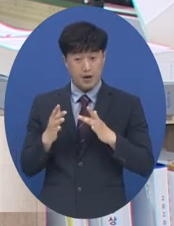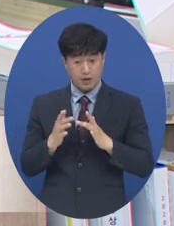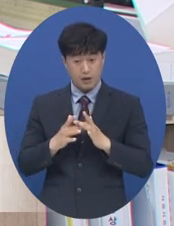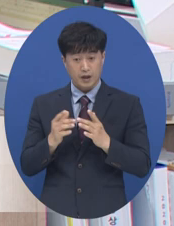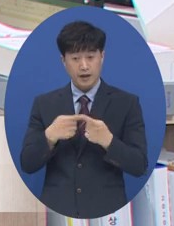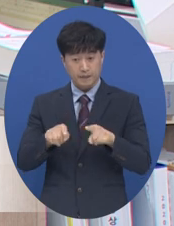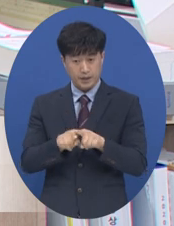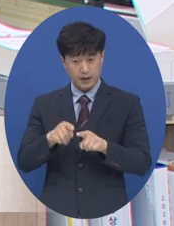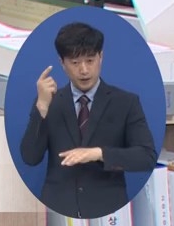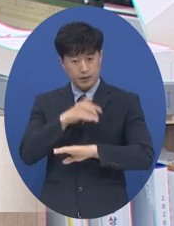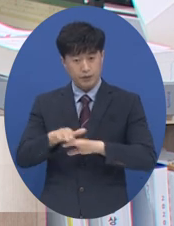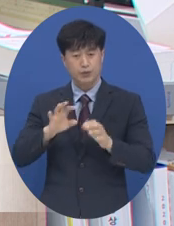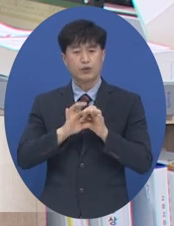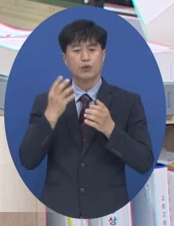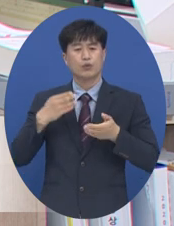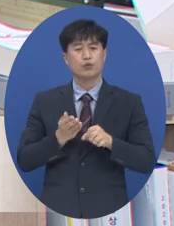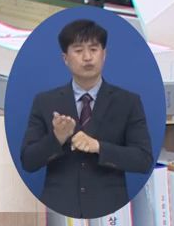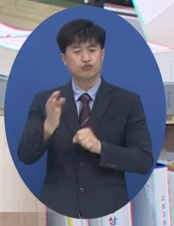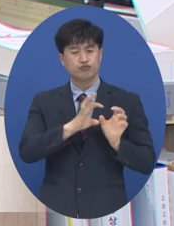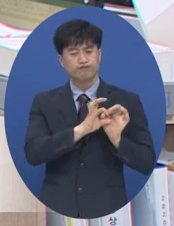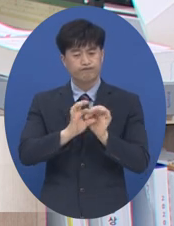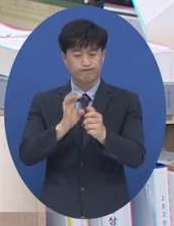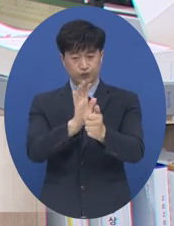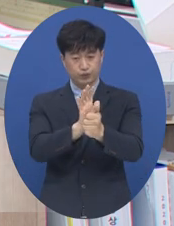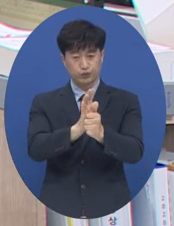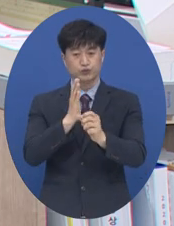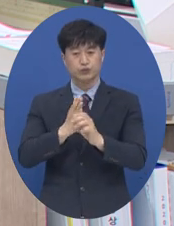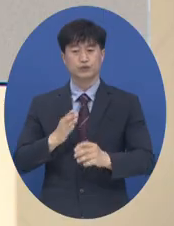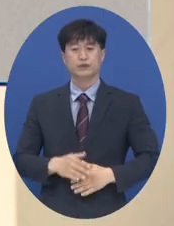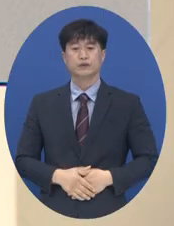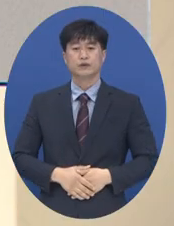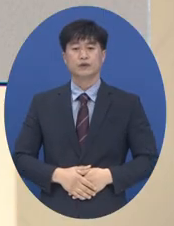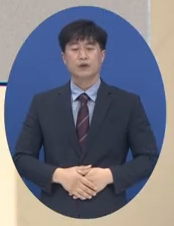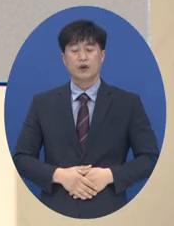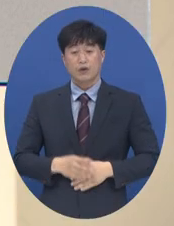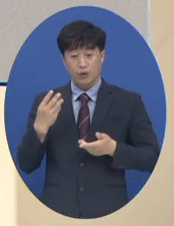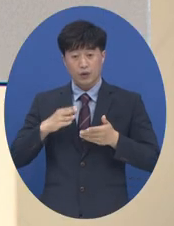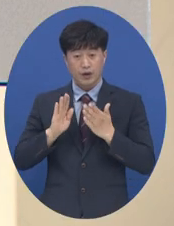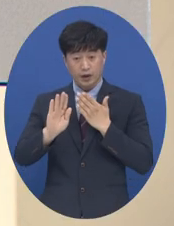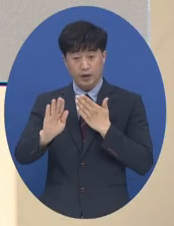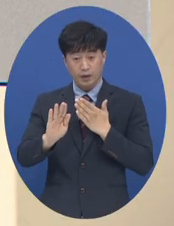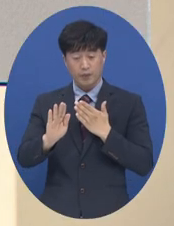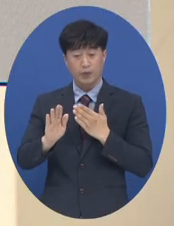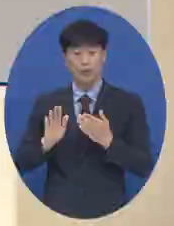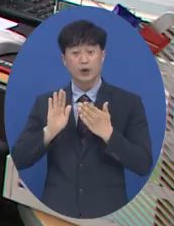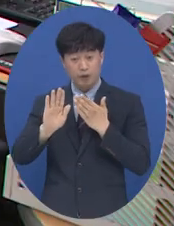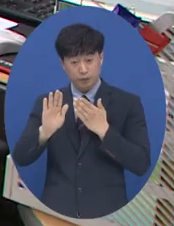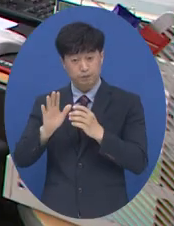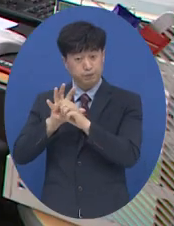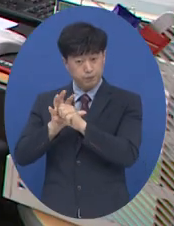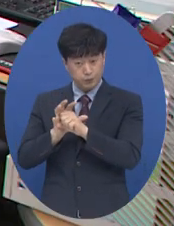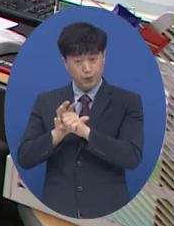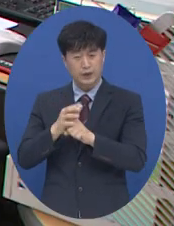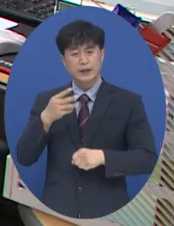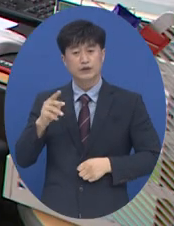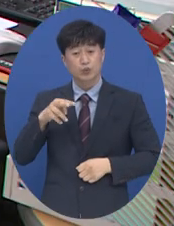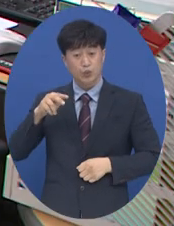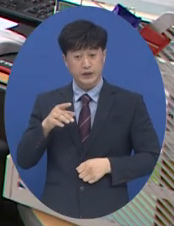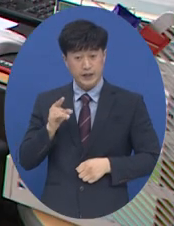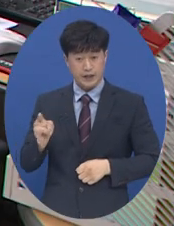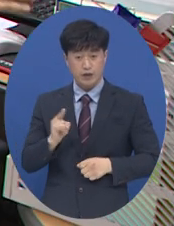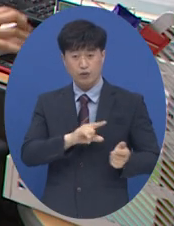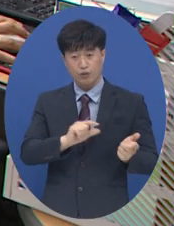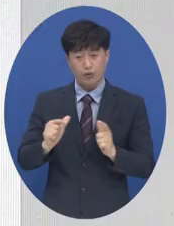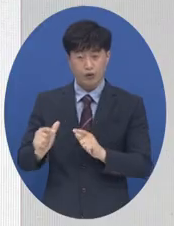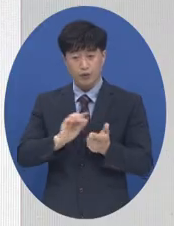병행 전략을 통해서 우리 경기도의 수출을 지속적으로 지원하고 있습니다. 경기도는 앞으로 포스트 코로나와 탄소세 등 글로벌 통상